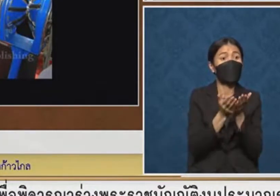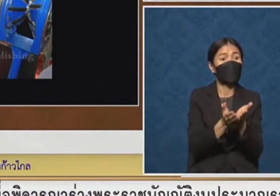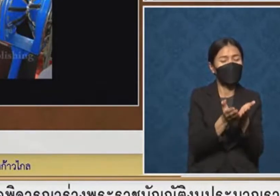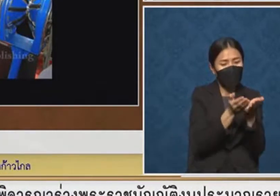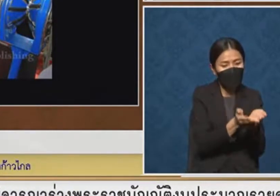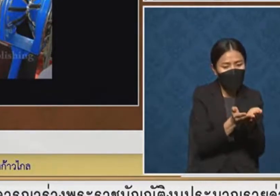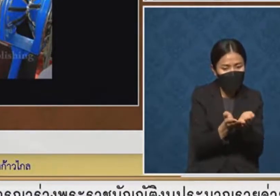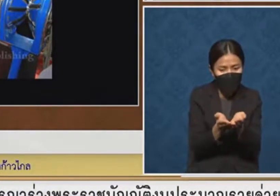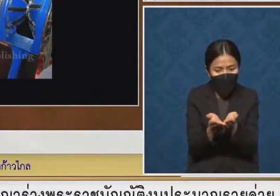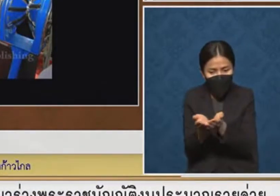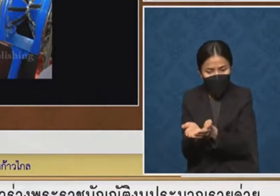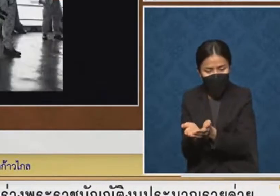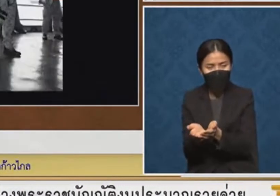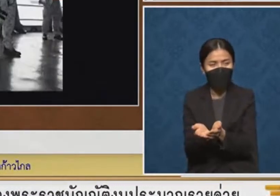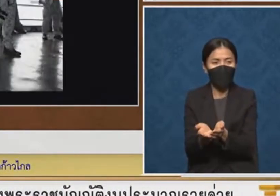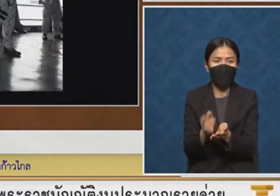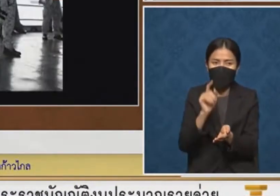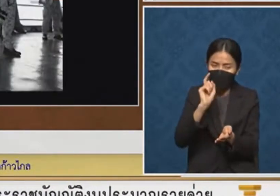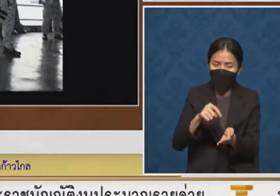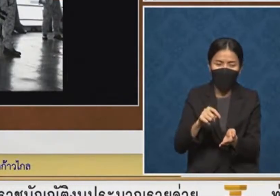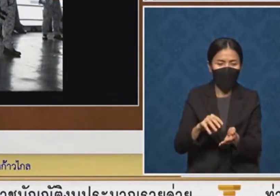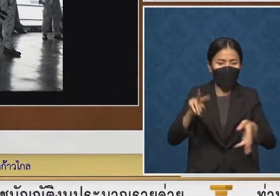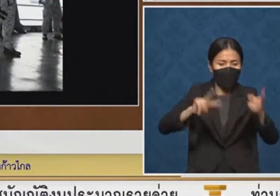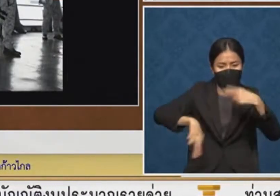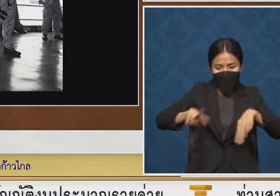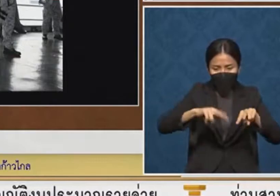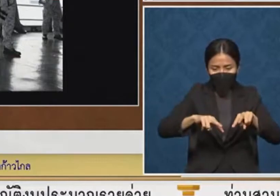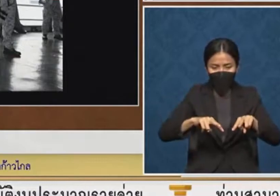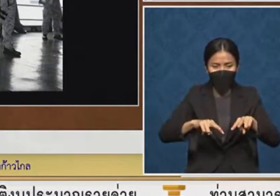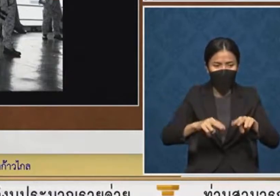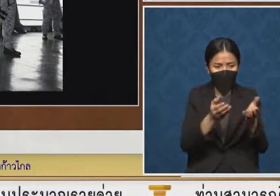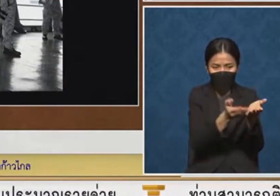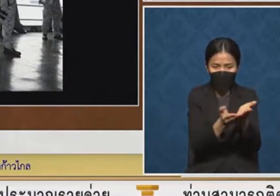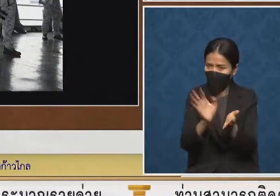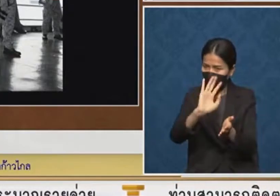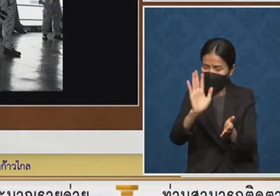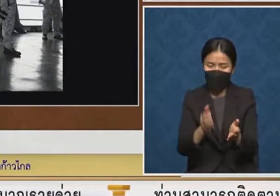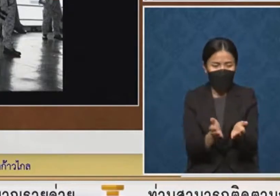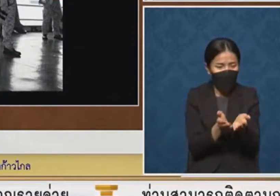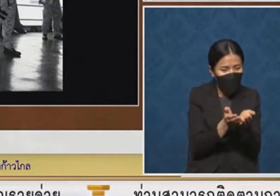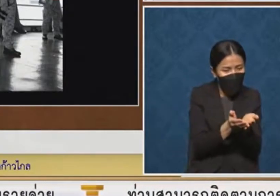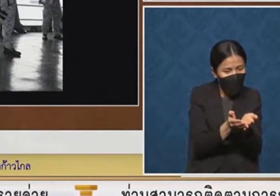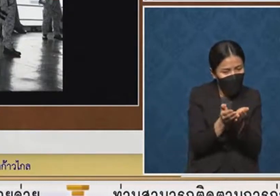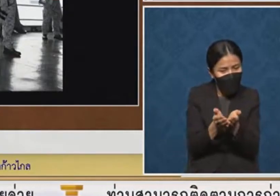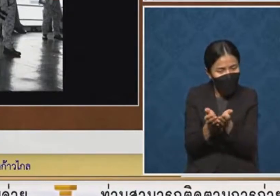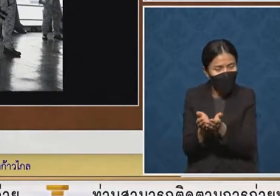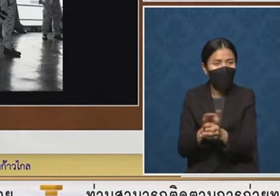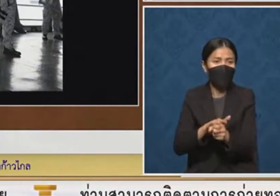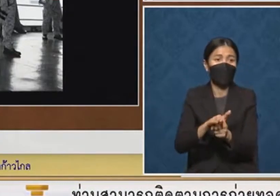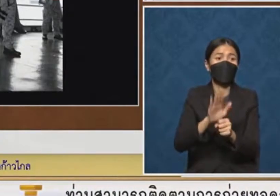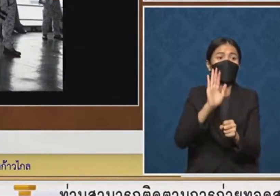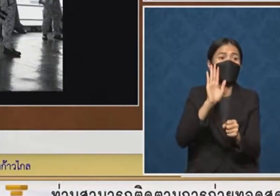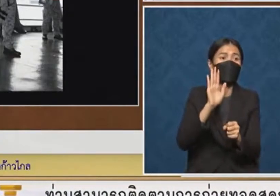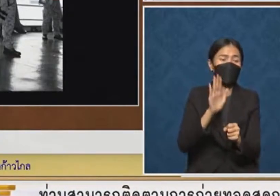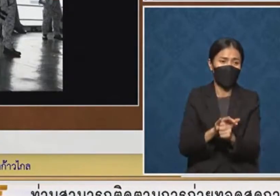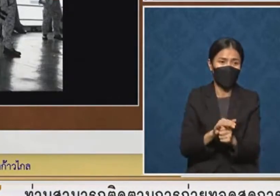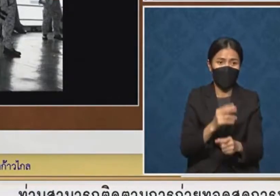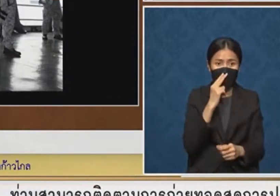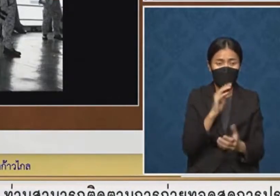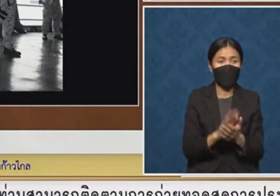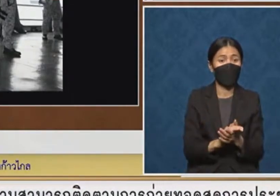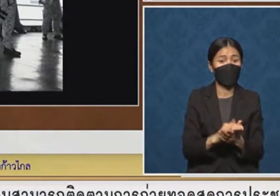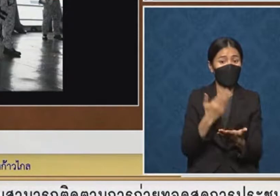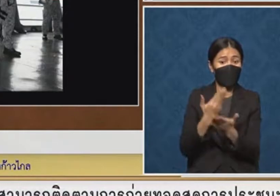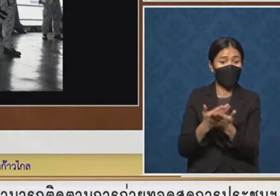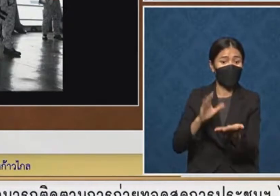ปได้ขอหนาถดไปนะครับก็จะมซ้อปลืน ซือเก permissions ซล้อง ซื้อเล็กๆ ซåtมเลอเล็ฮควว